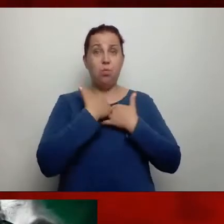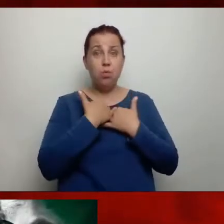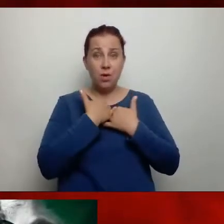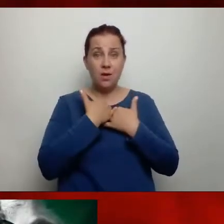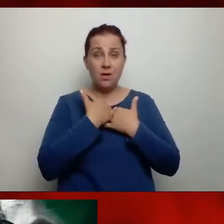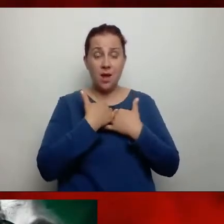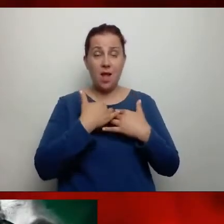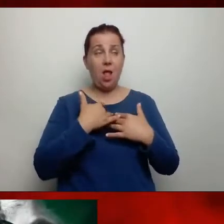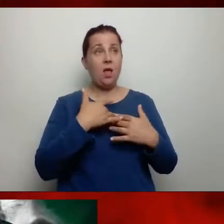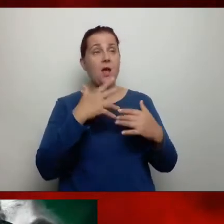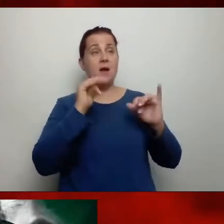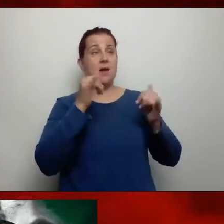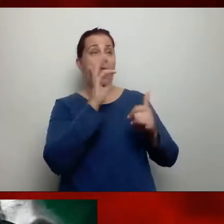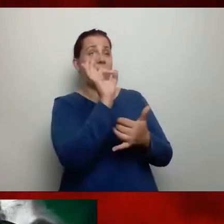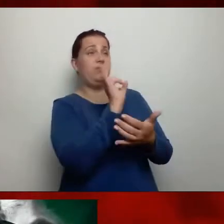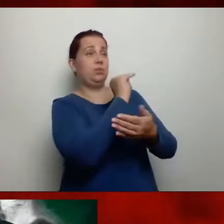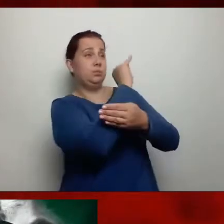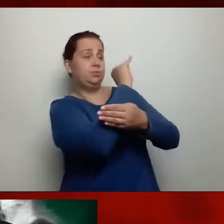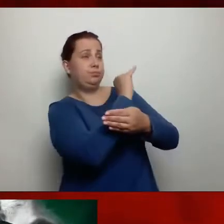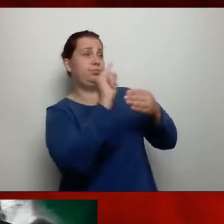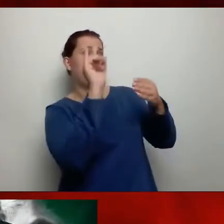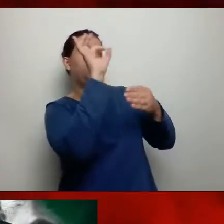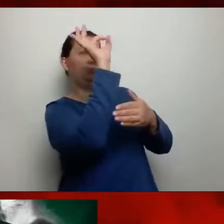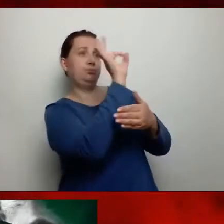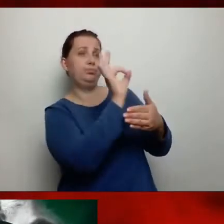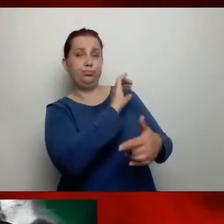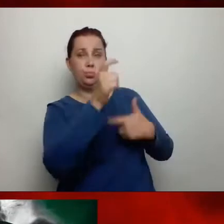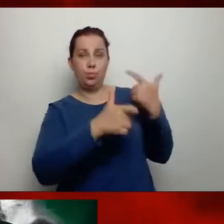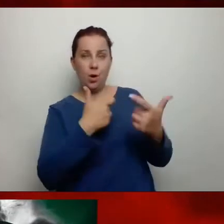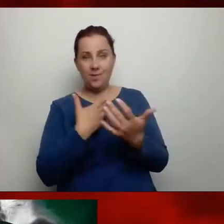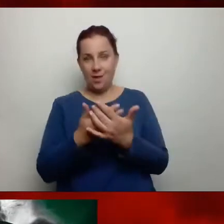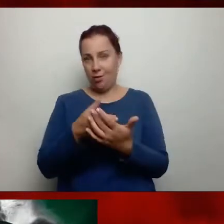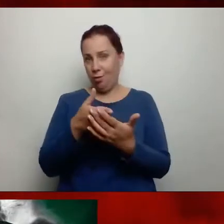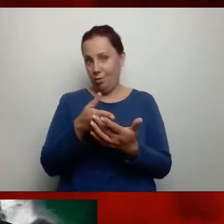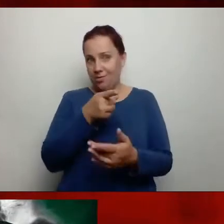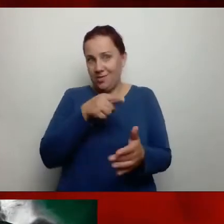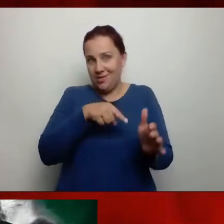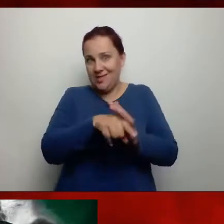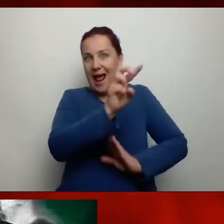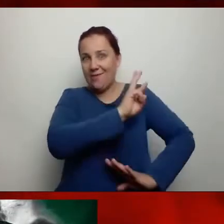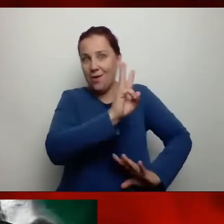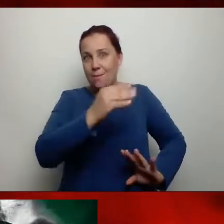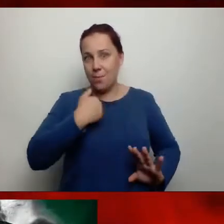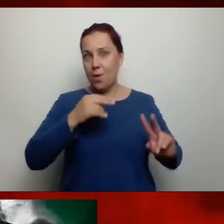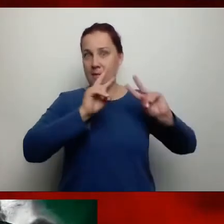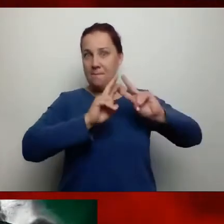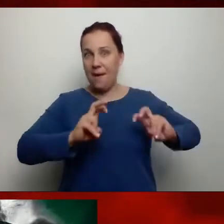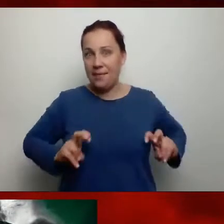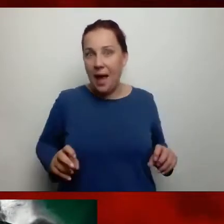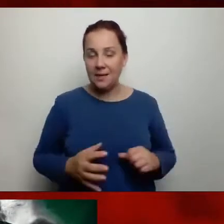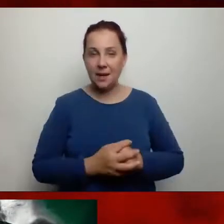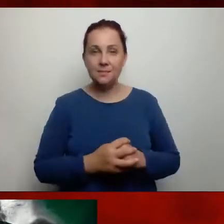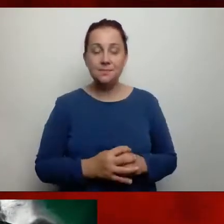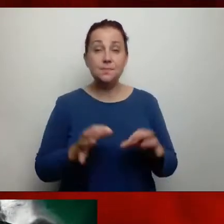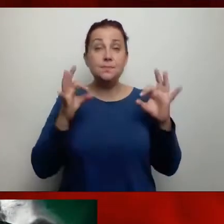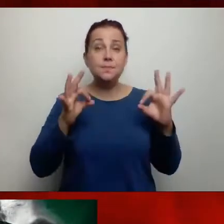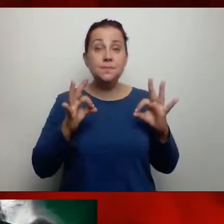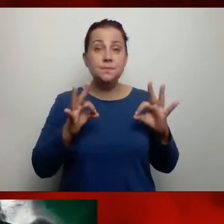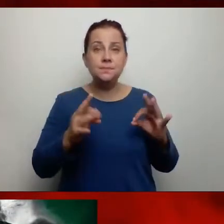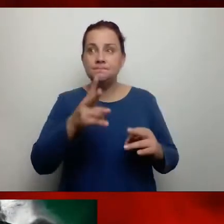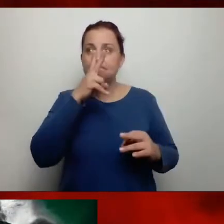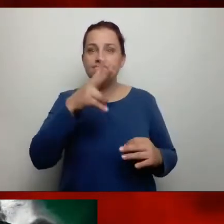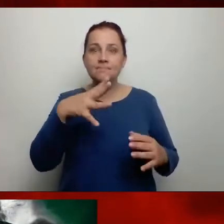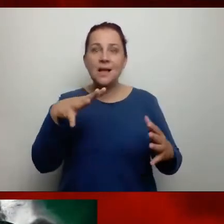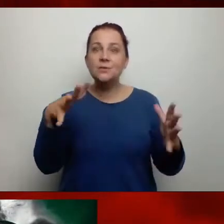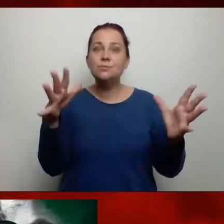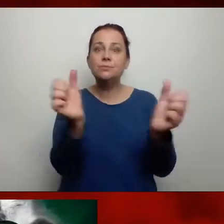robi, także dla niego to były ściśle naukowe badania, które teraz ułatwiają nam wykrywanie fałszerstw, bo on